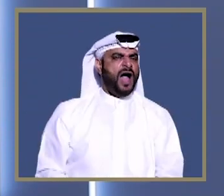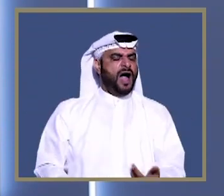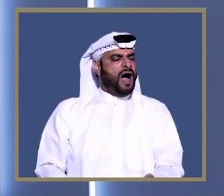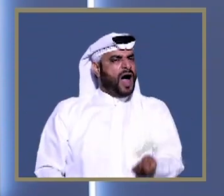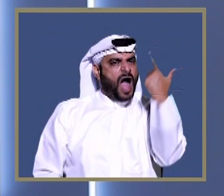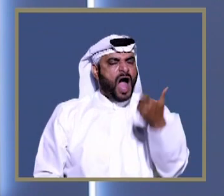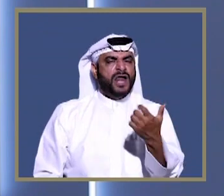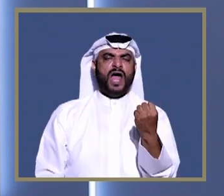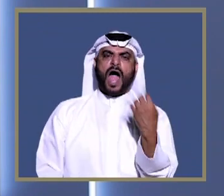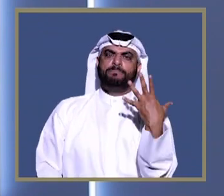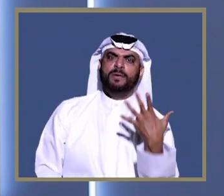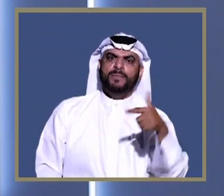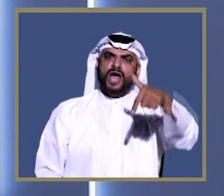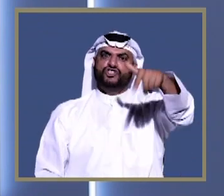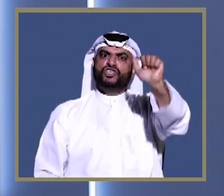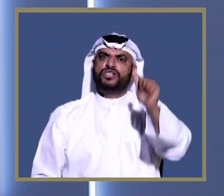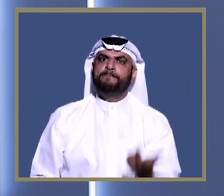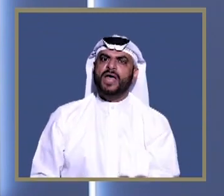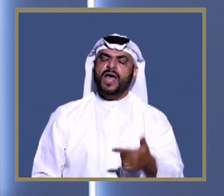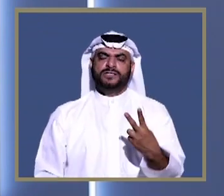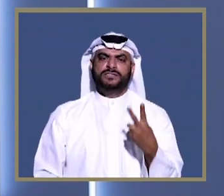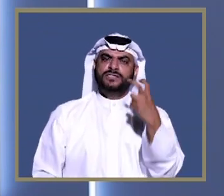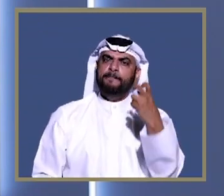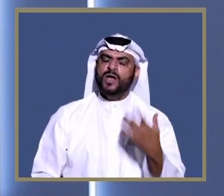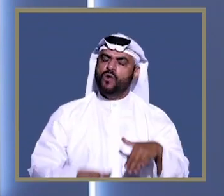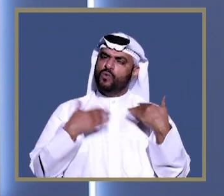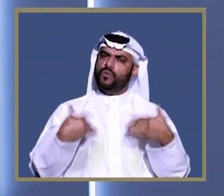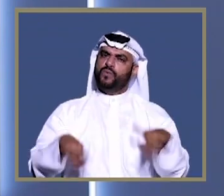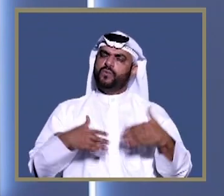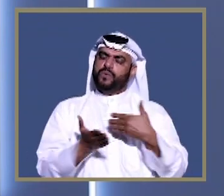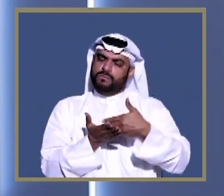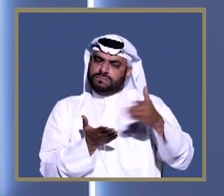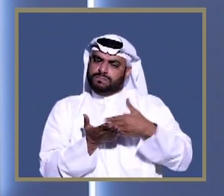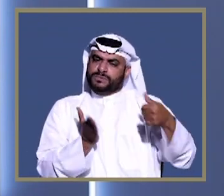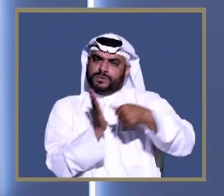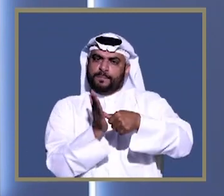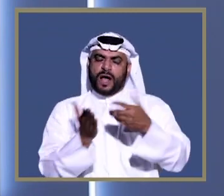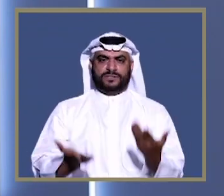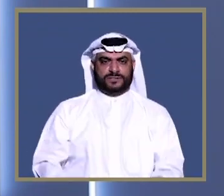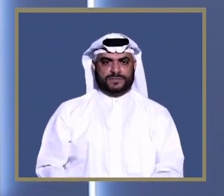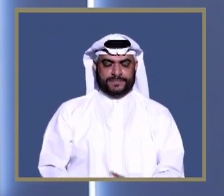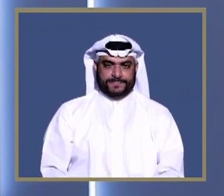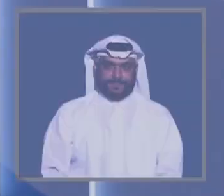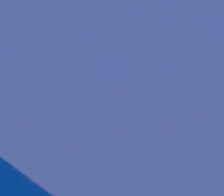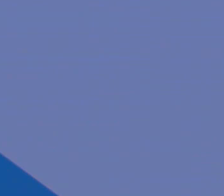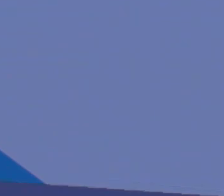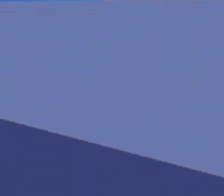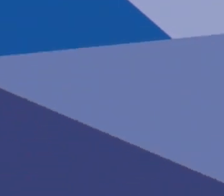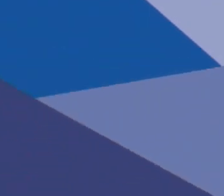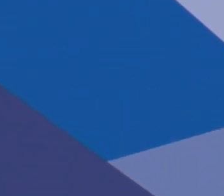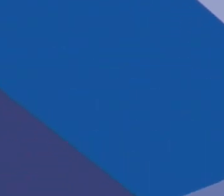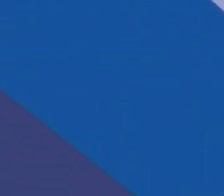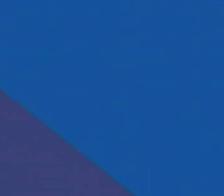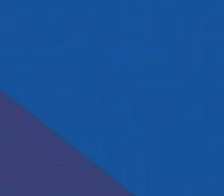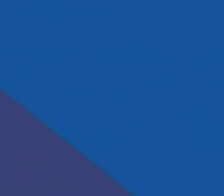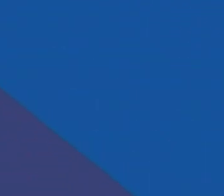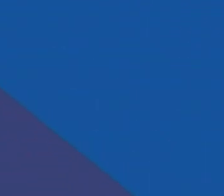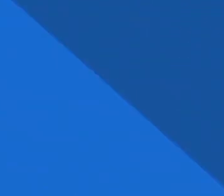تصير، اللي تقريبا أغلب الموظفين قاعد تأخذ تقريبا ثلث معاشاتهم.